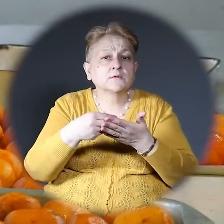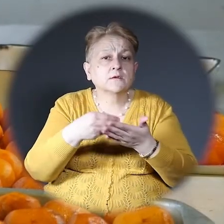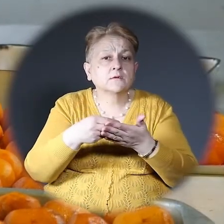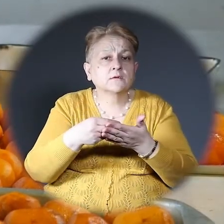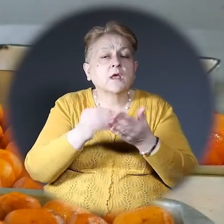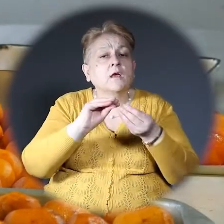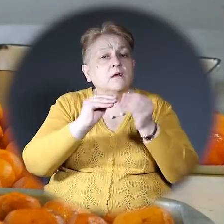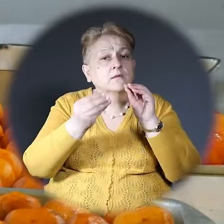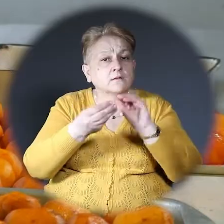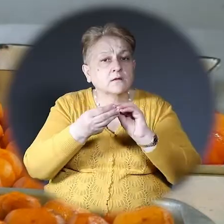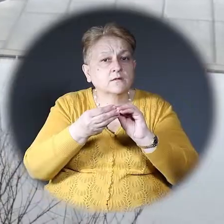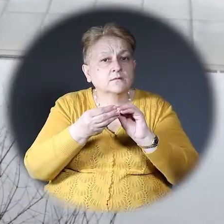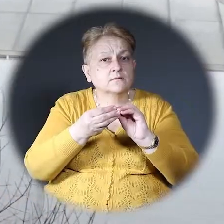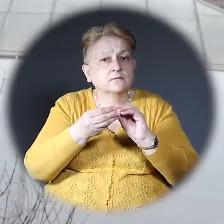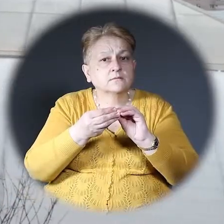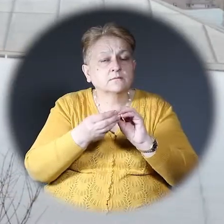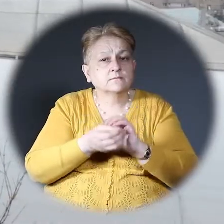ֆինանսական խնդիրներից։